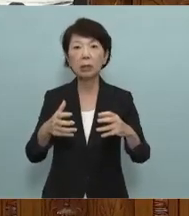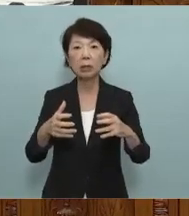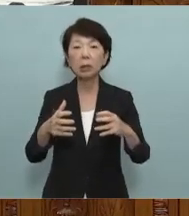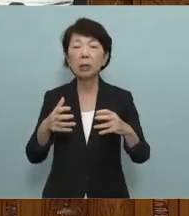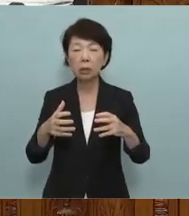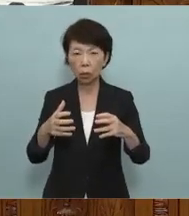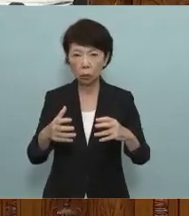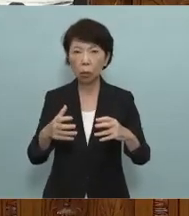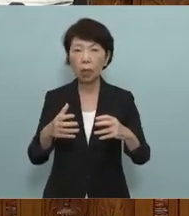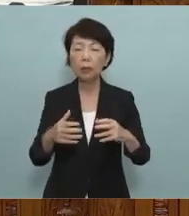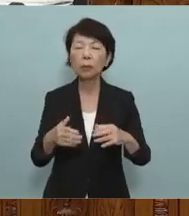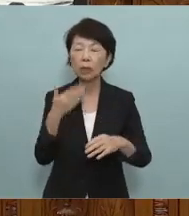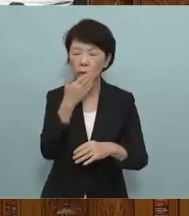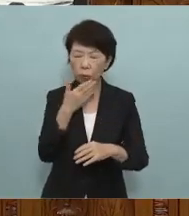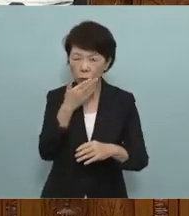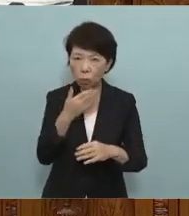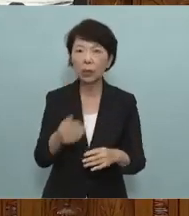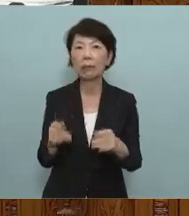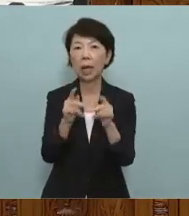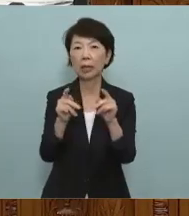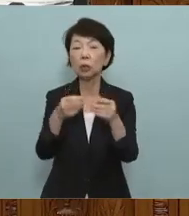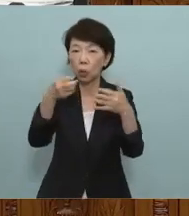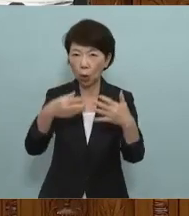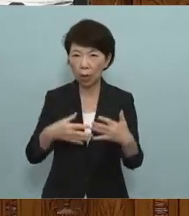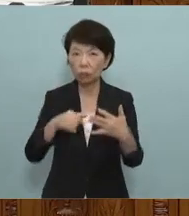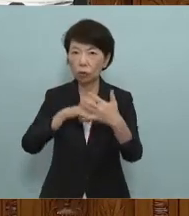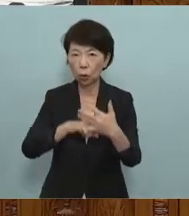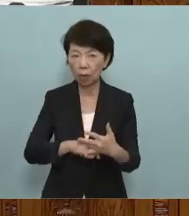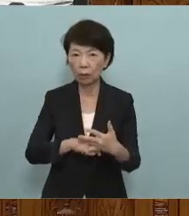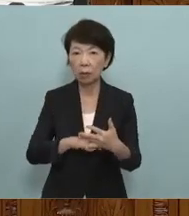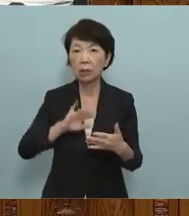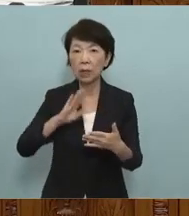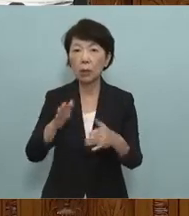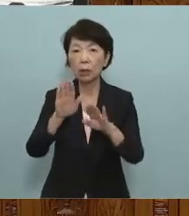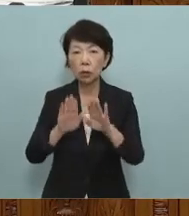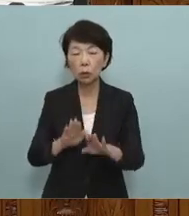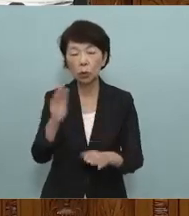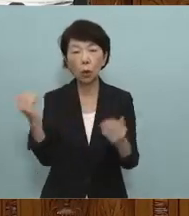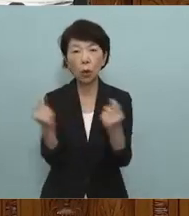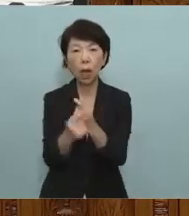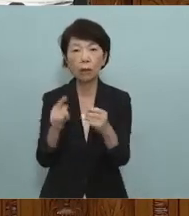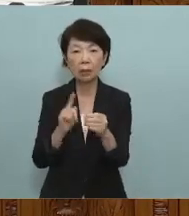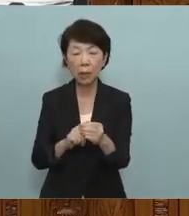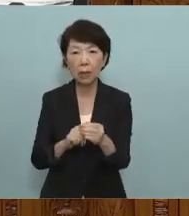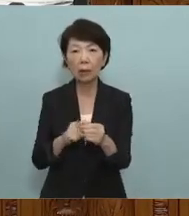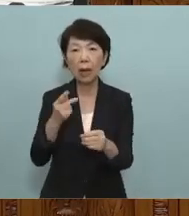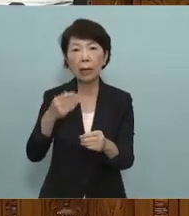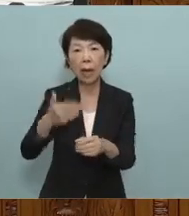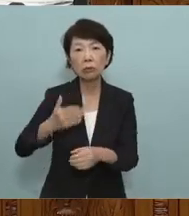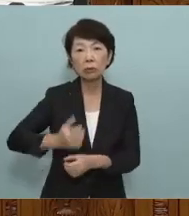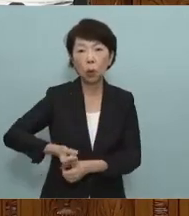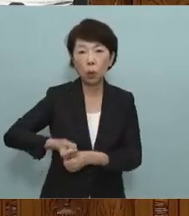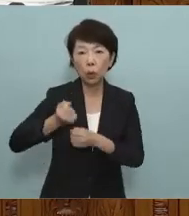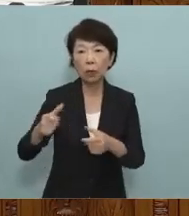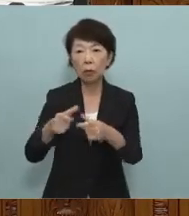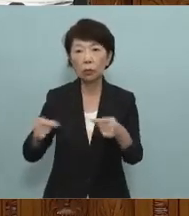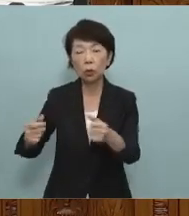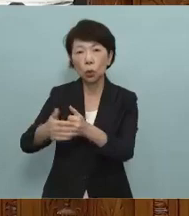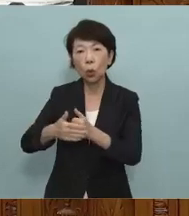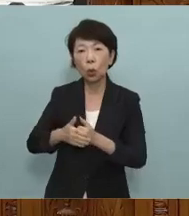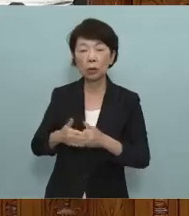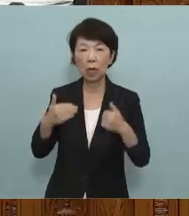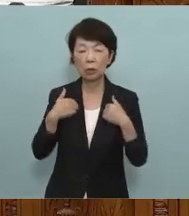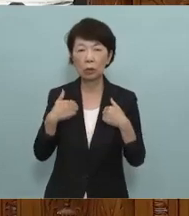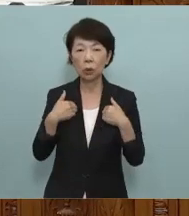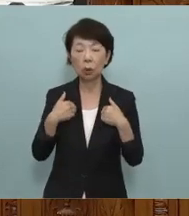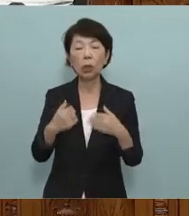る重要な条約です。しかし、現実を変えるためには、核兵器国の協力が必要ですが、